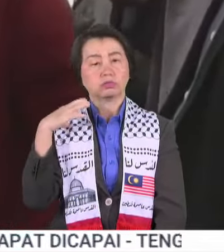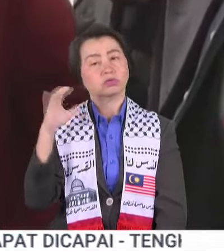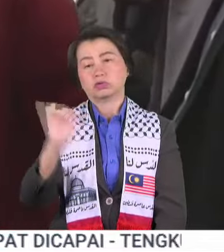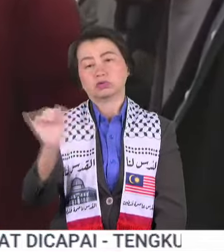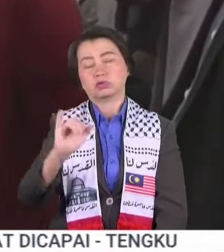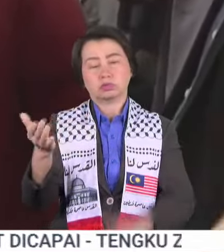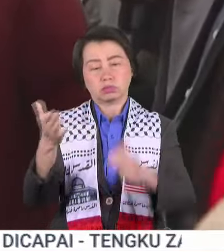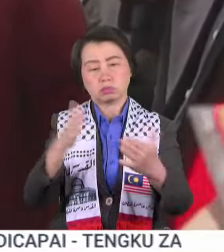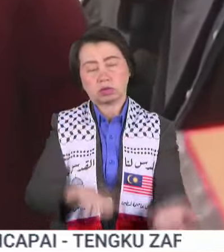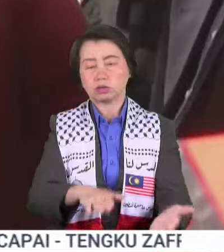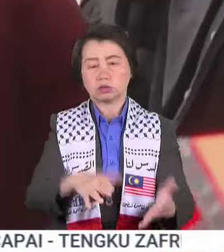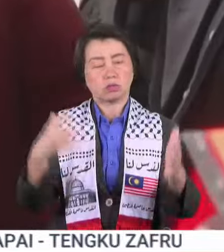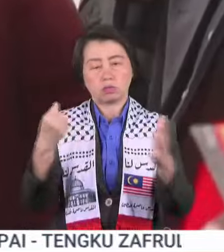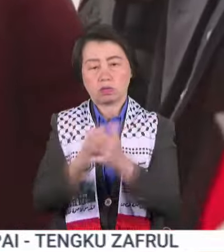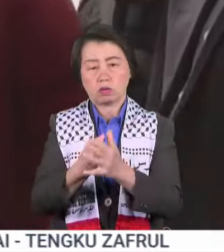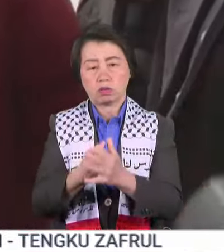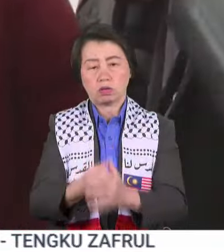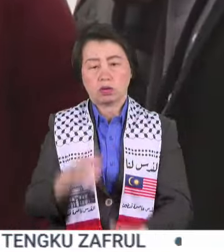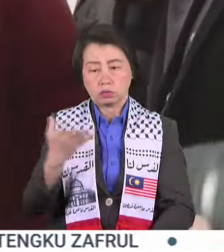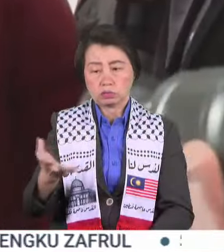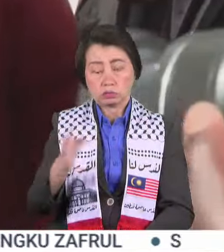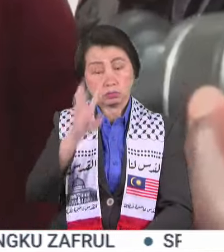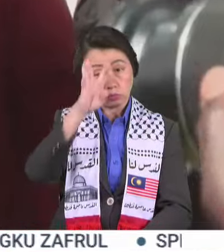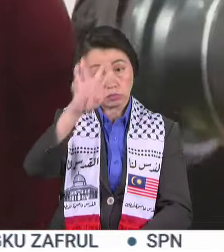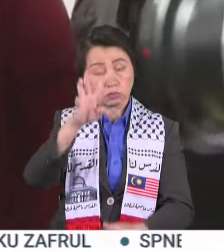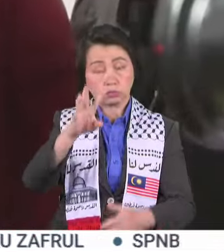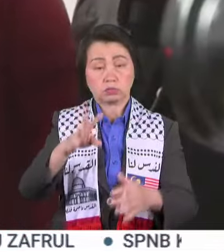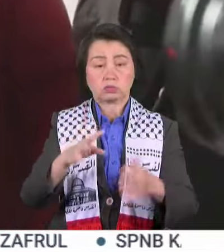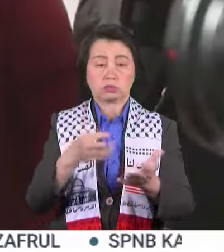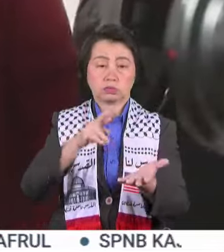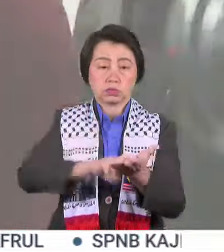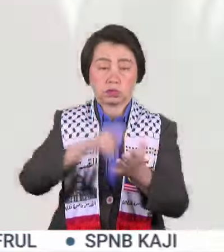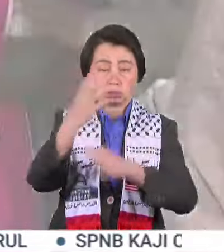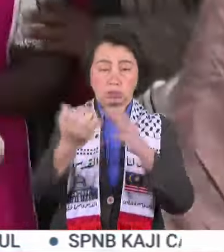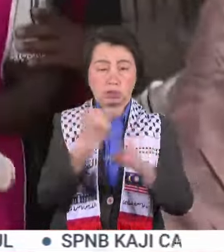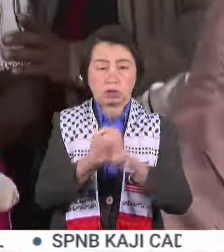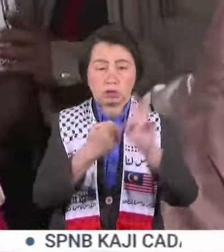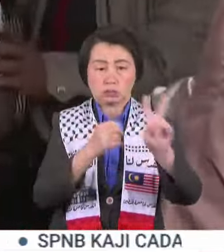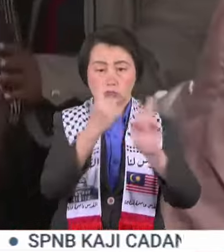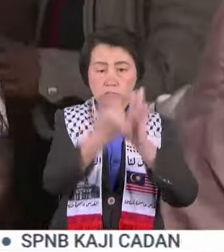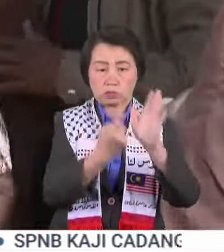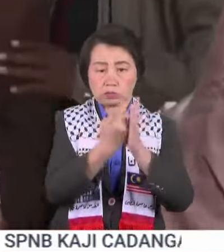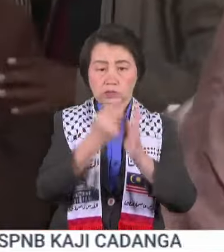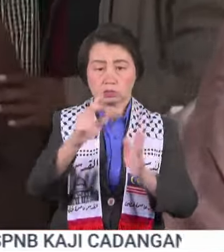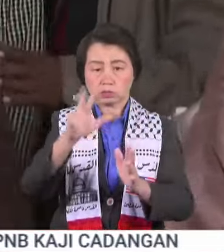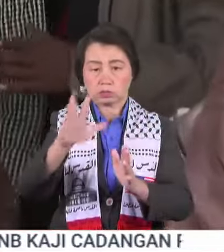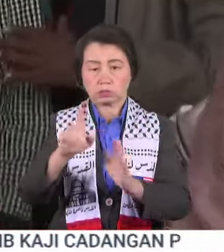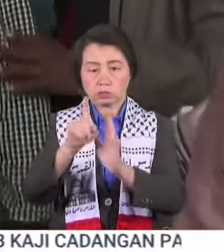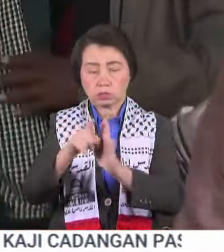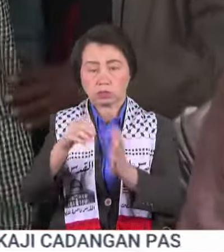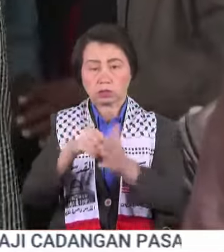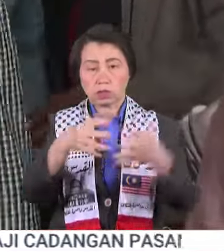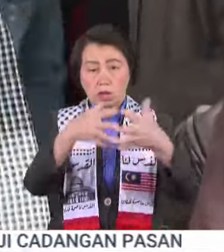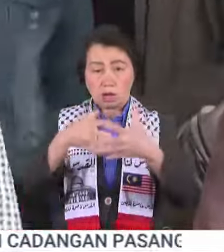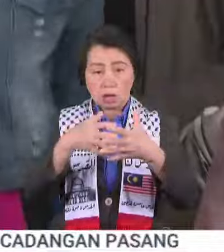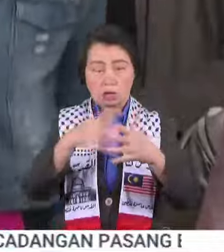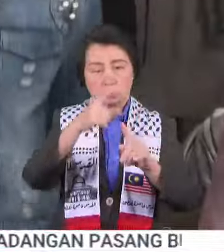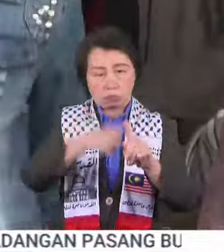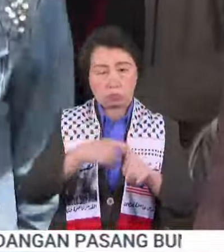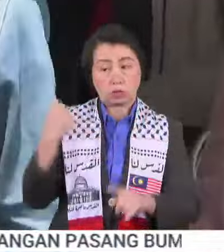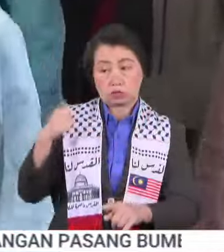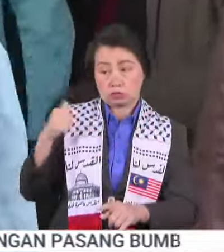dunia dalam nahas itu. Kiptum mencipta rekod dunia baharu 2 jam 35 saat di Chicago Marathon pada